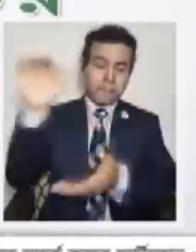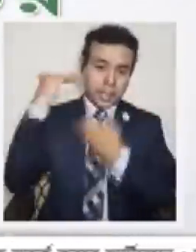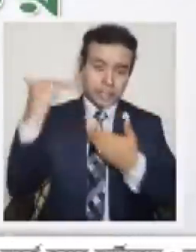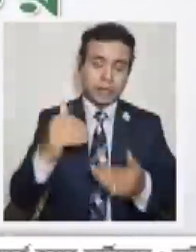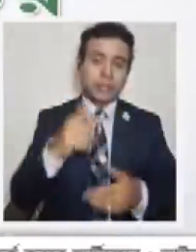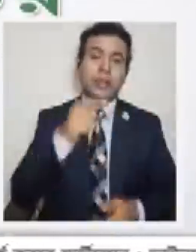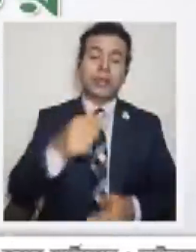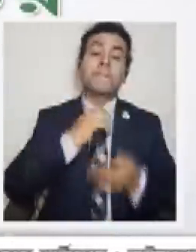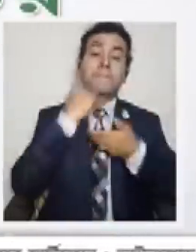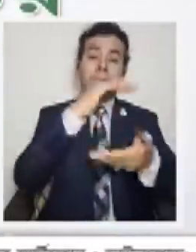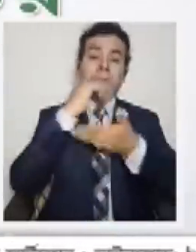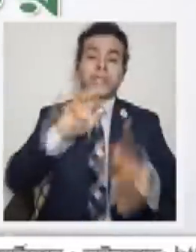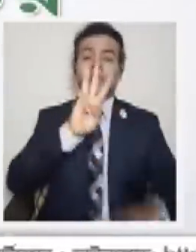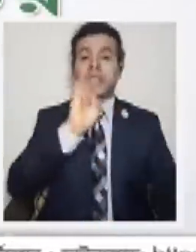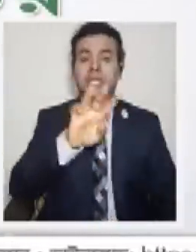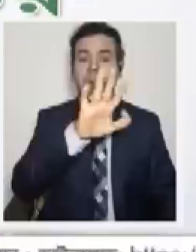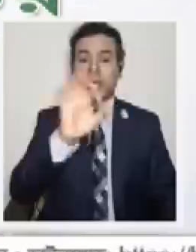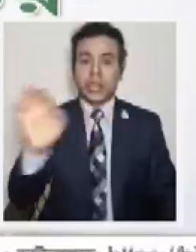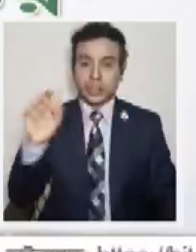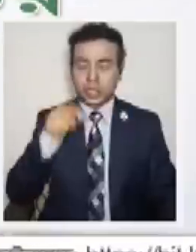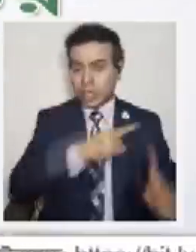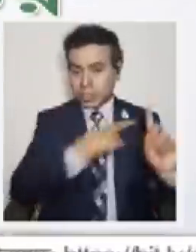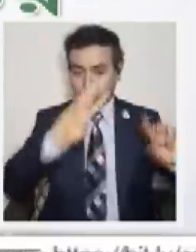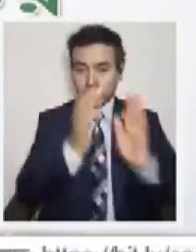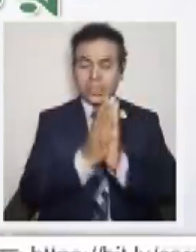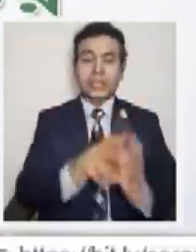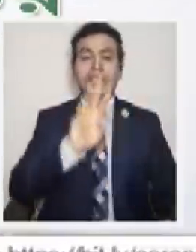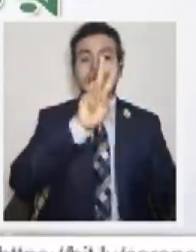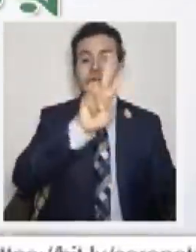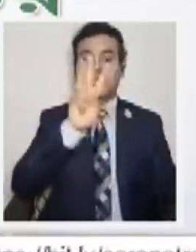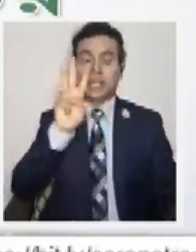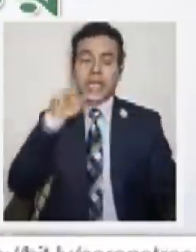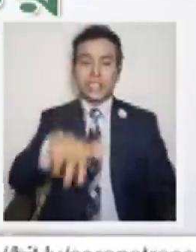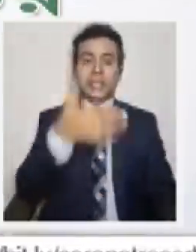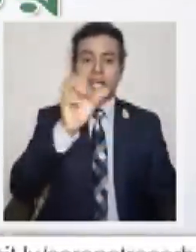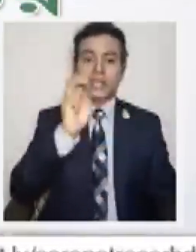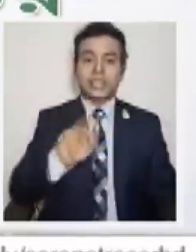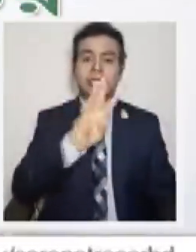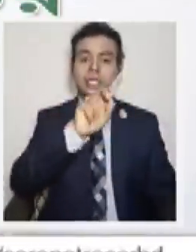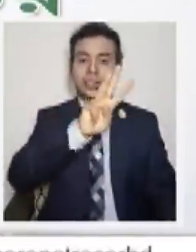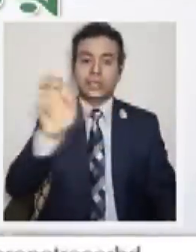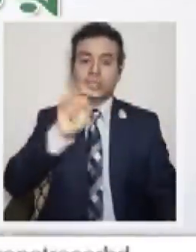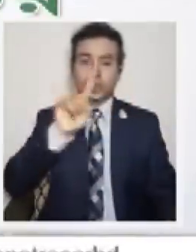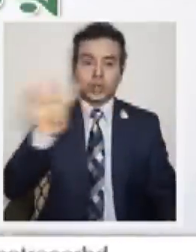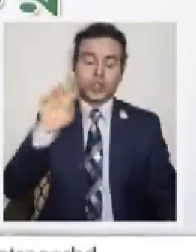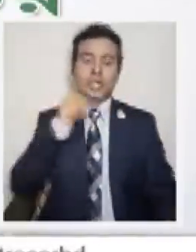ব্যক্তিগত সুরক্ষা সামগ্রী গত 24 ঘন্টায় বিতরণ হয়েছে 3,500টি এবং এ পর্যন্ত বিতরণ